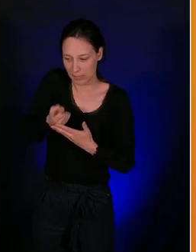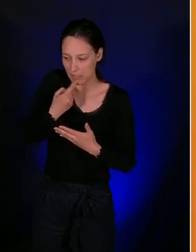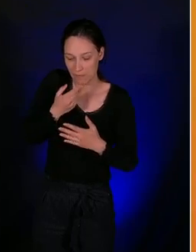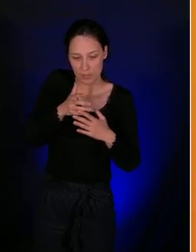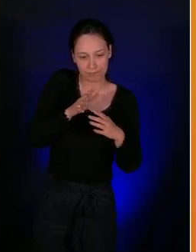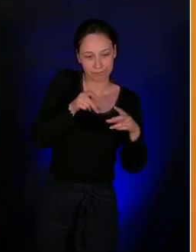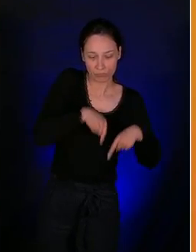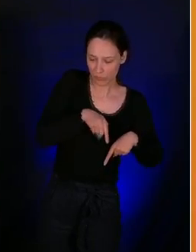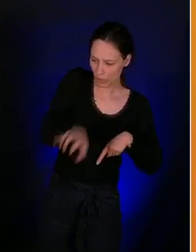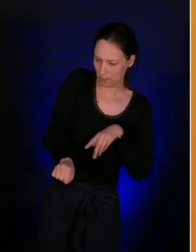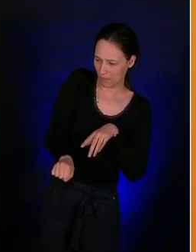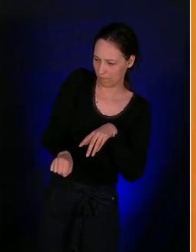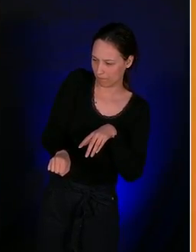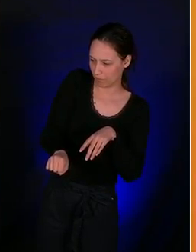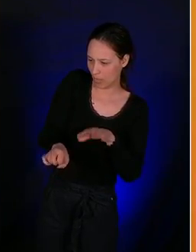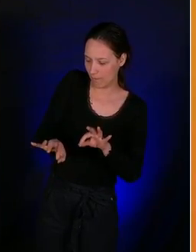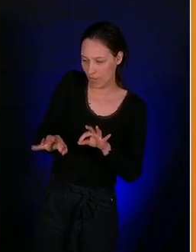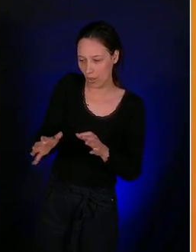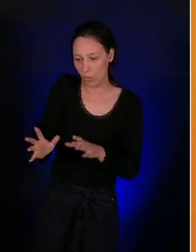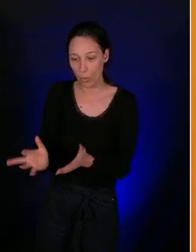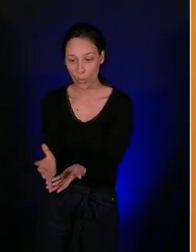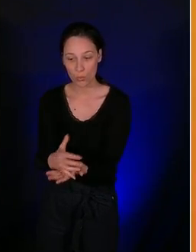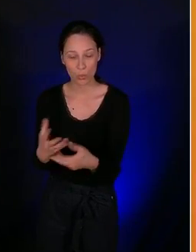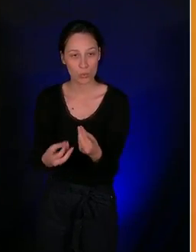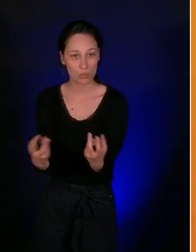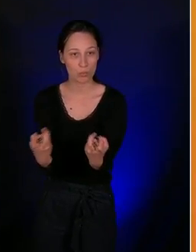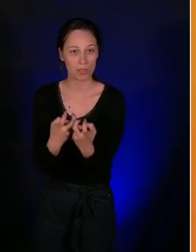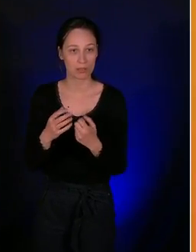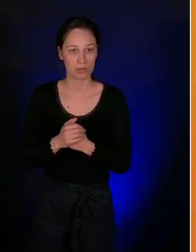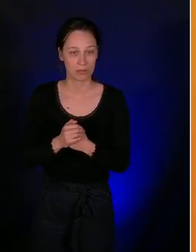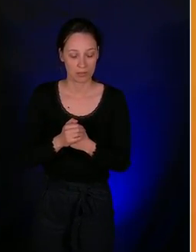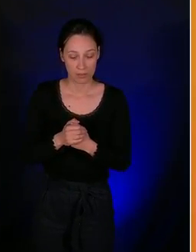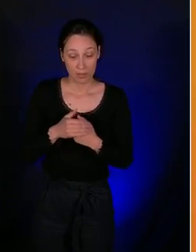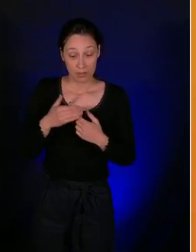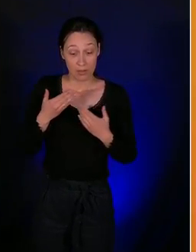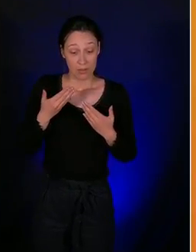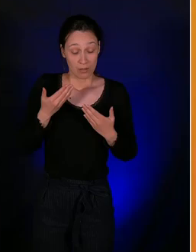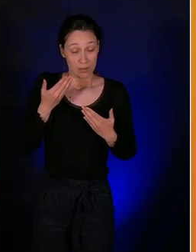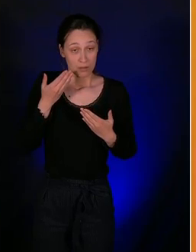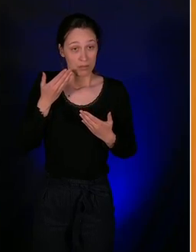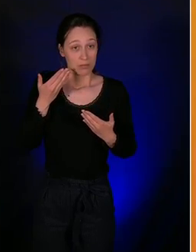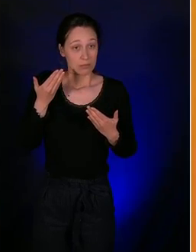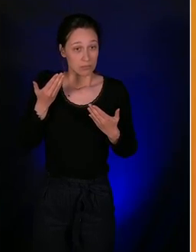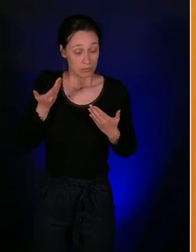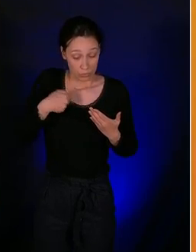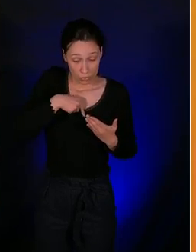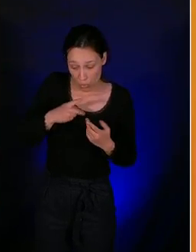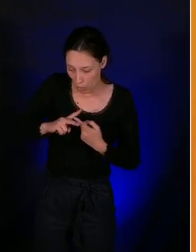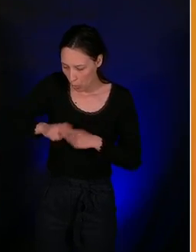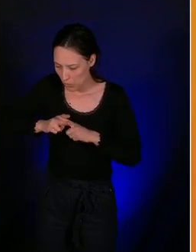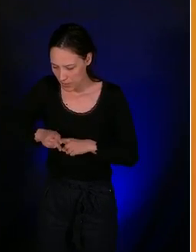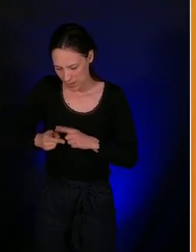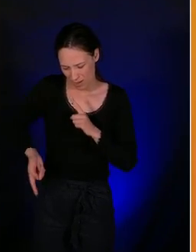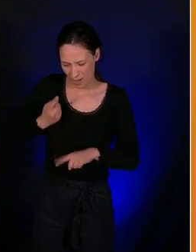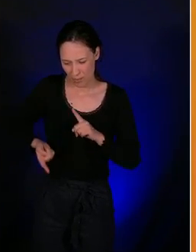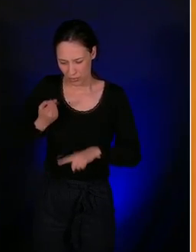prix. Pour ce faire, nos repères revendicatifs sont des outils indispensables pour la rupture